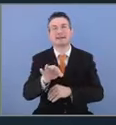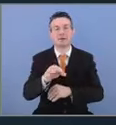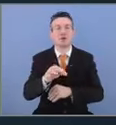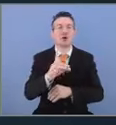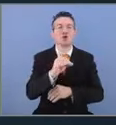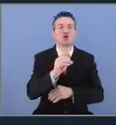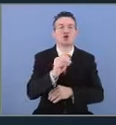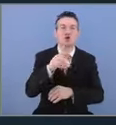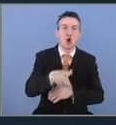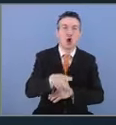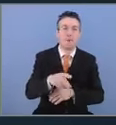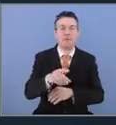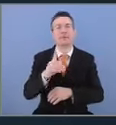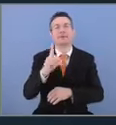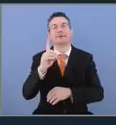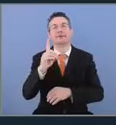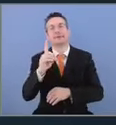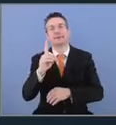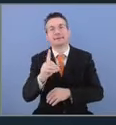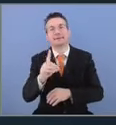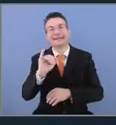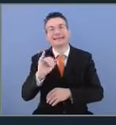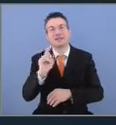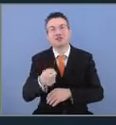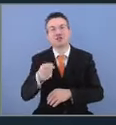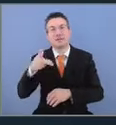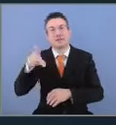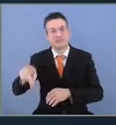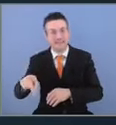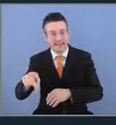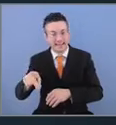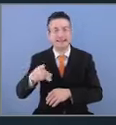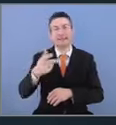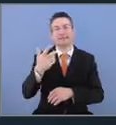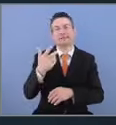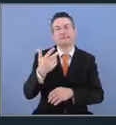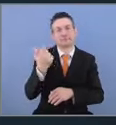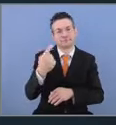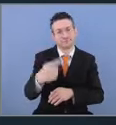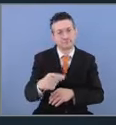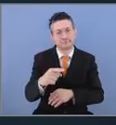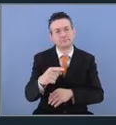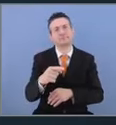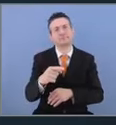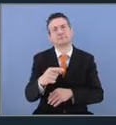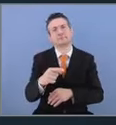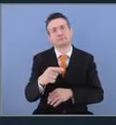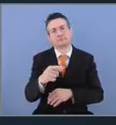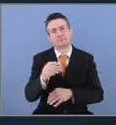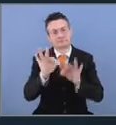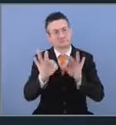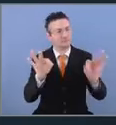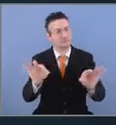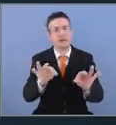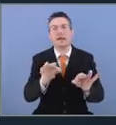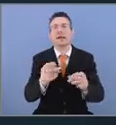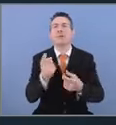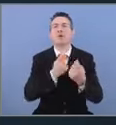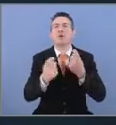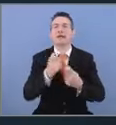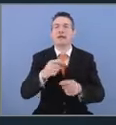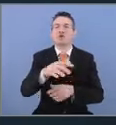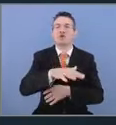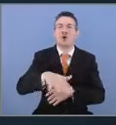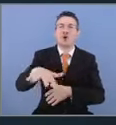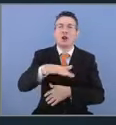qui, possono essere non solo e non tanto, come banalmente sono, dei